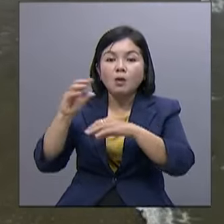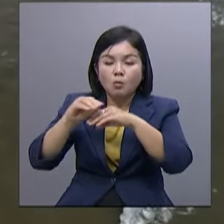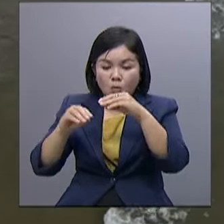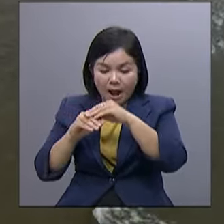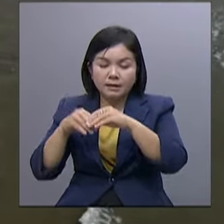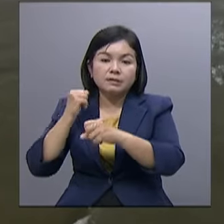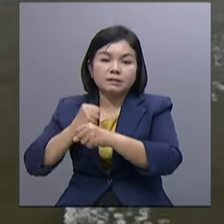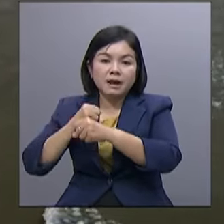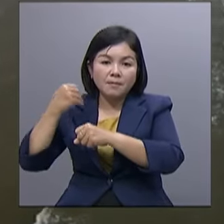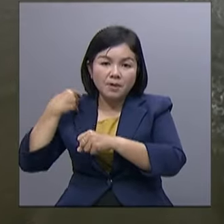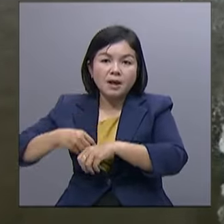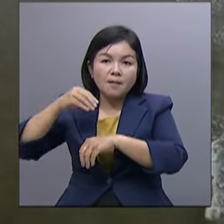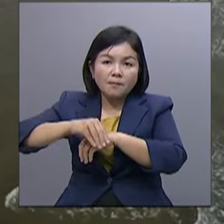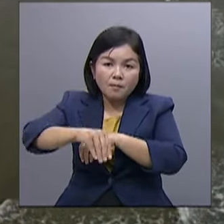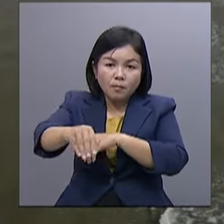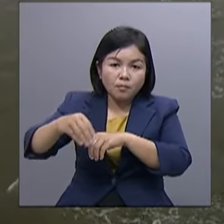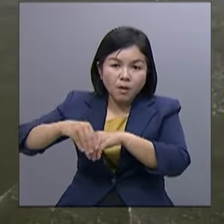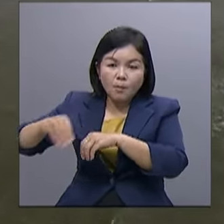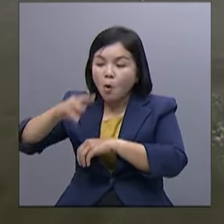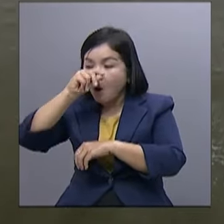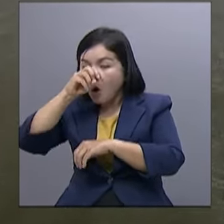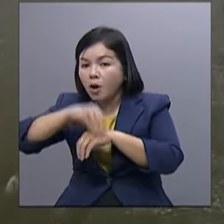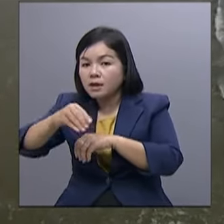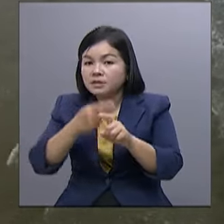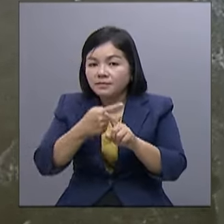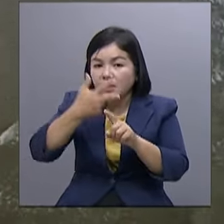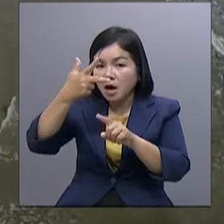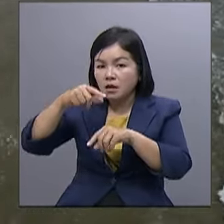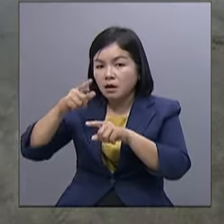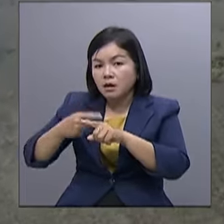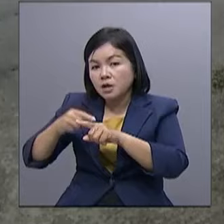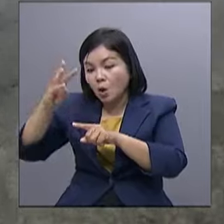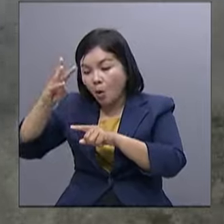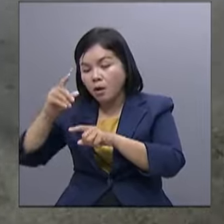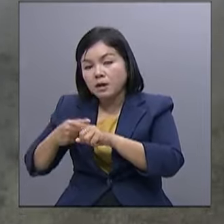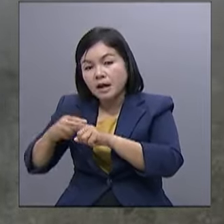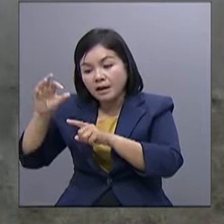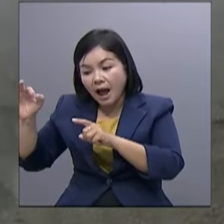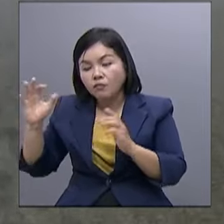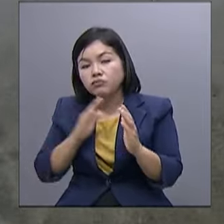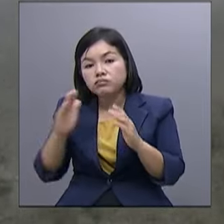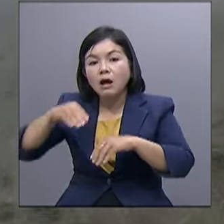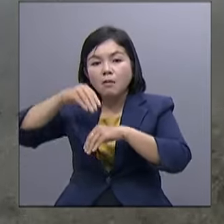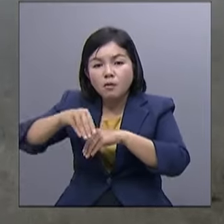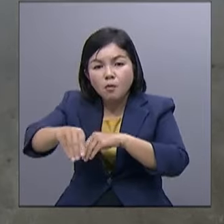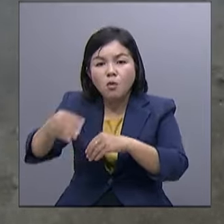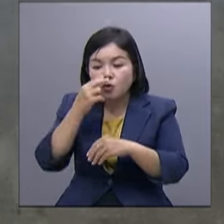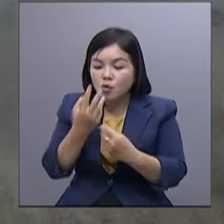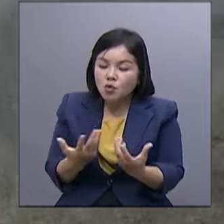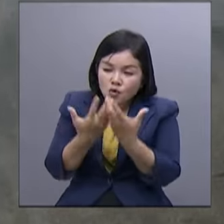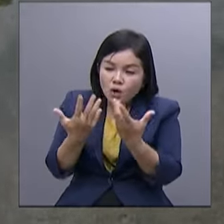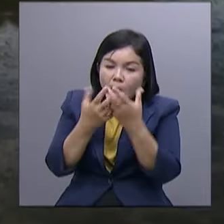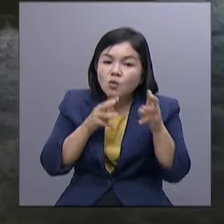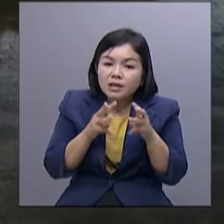อยู่เราก็ไปปลูกเรามีตั้งแต่เราลองปลูกตั้งแต่ 3เดือน 6เดือน 9เดือน 12เดือนเราลองเอ่อการปลูกด้วยวิธีการต่าง